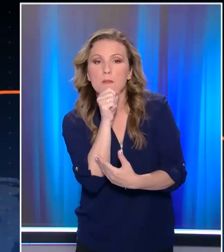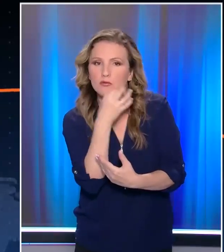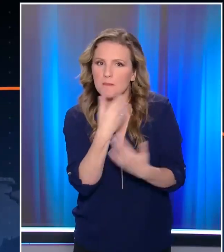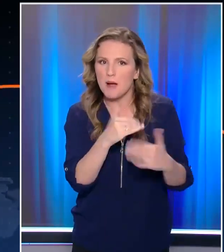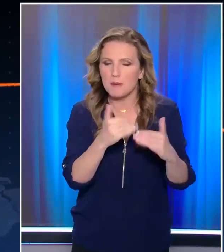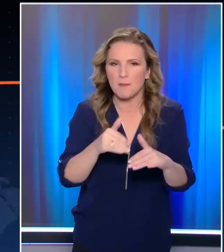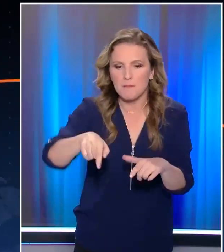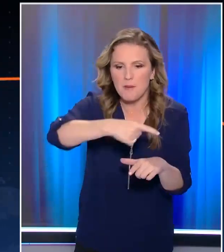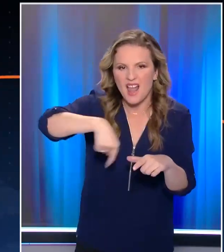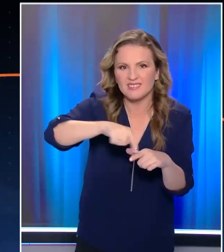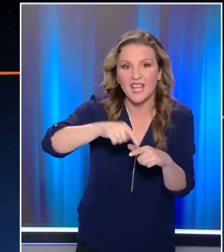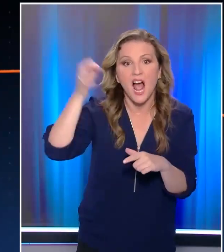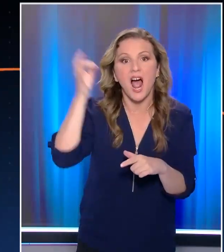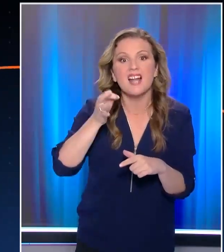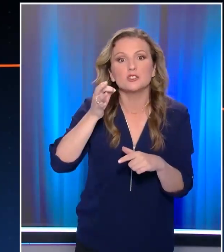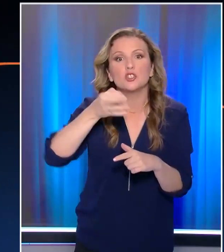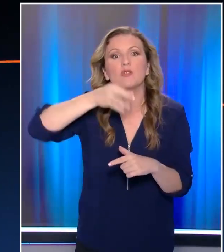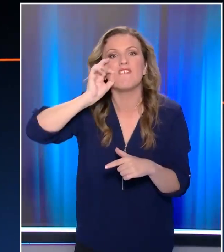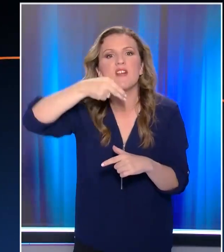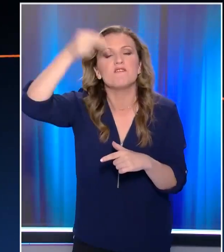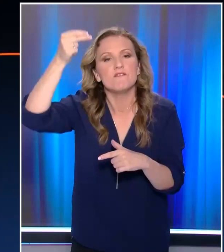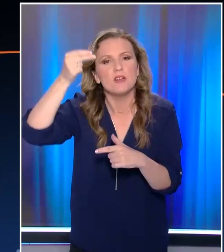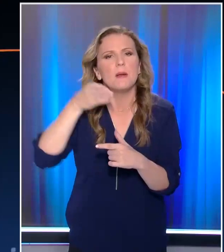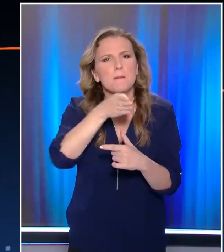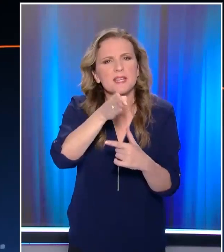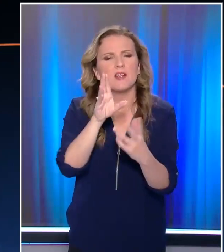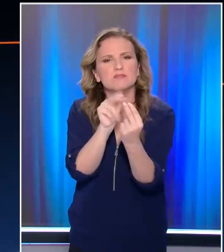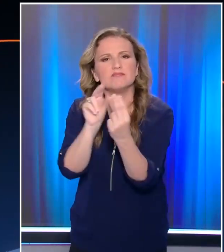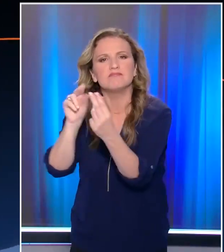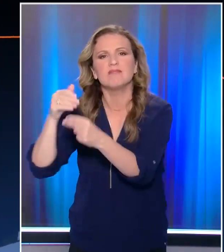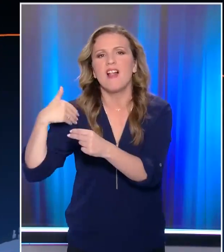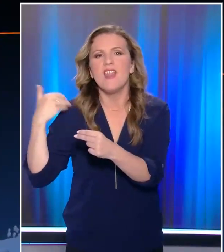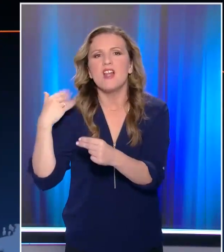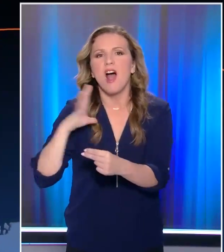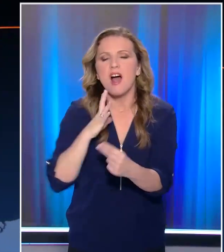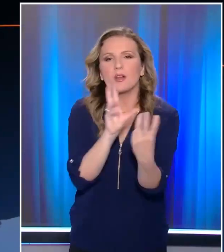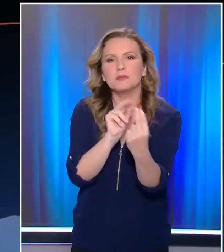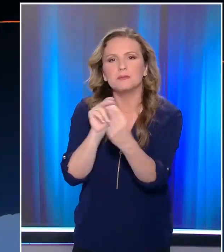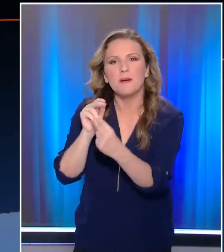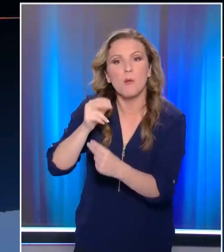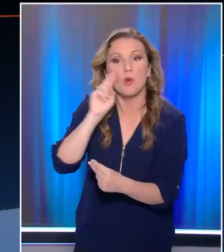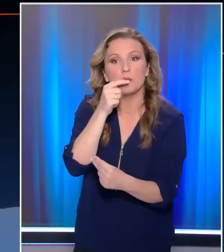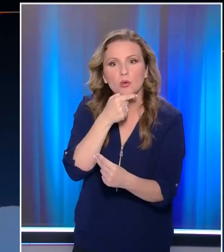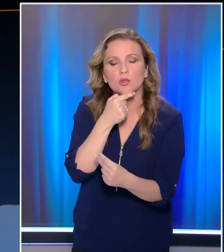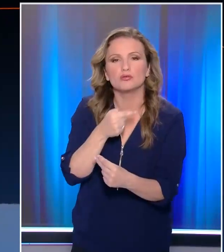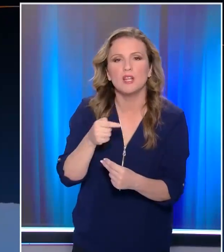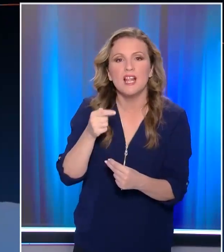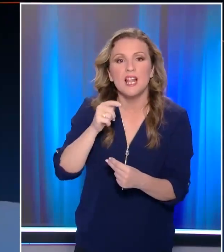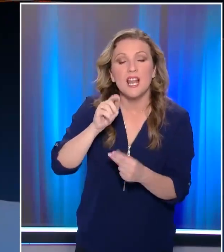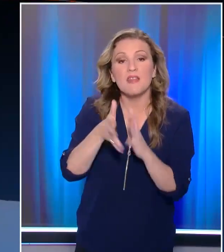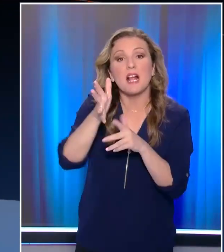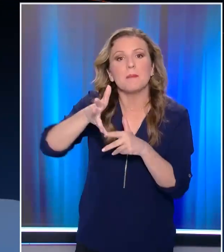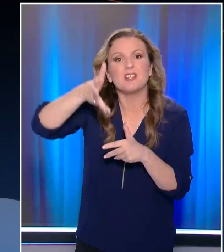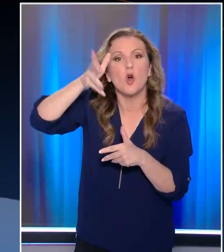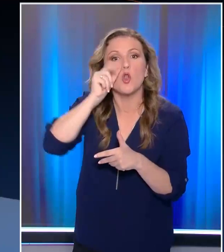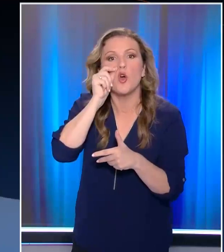Στην πλατεία Αριστοτέλους έκανε στάση σε πολυσύχναστο καφέ και συνομίλησε με νέους. 15. Πρώτη εκεί θα πάω. Άντε, μπράβο, καλή αρχή.